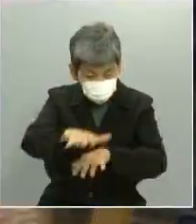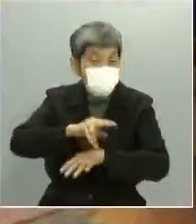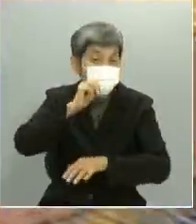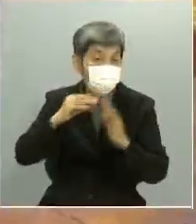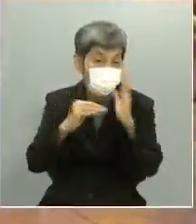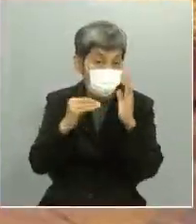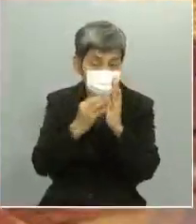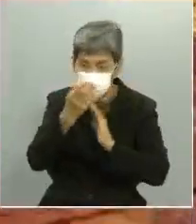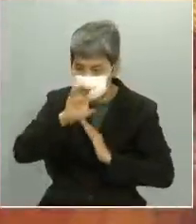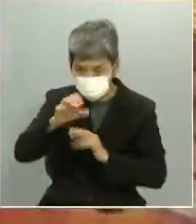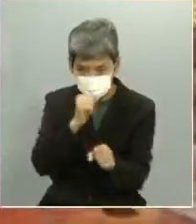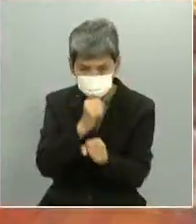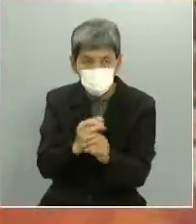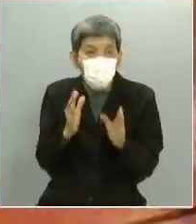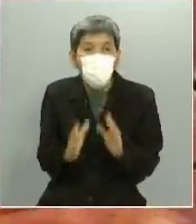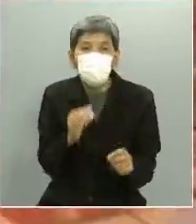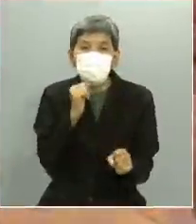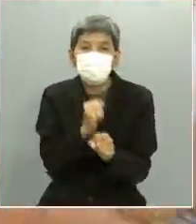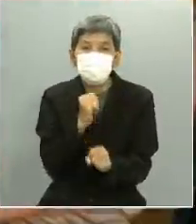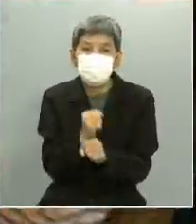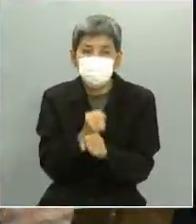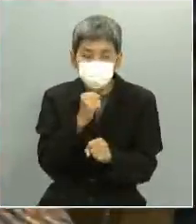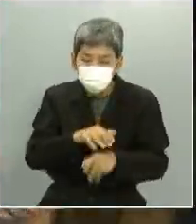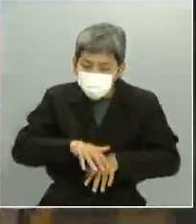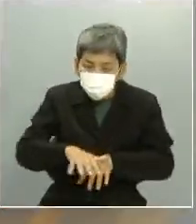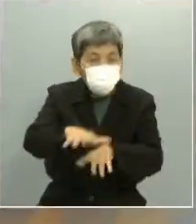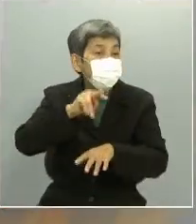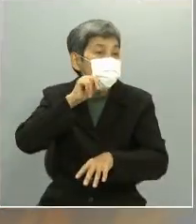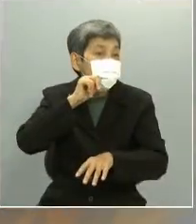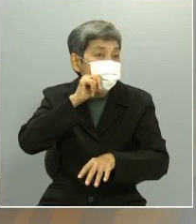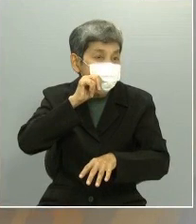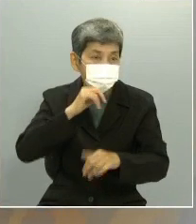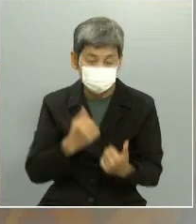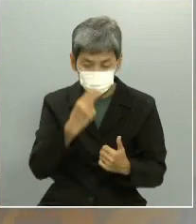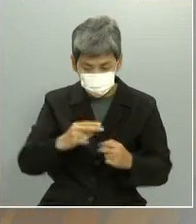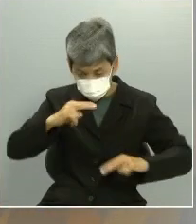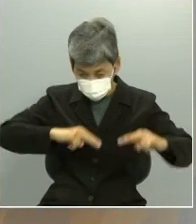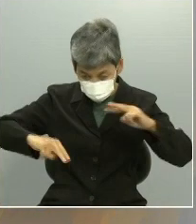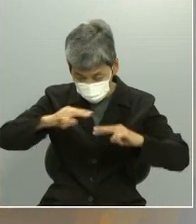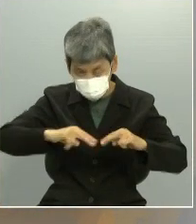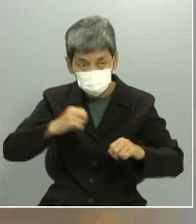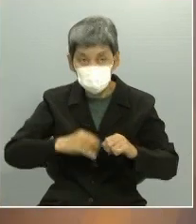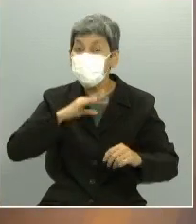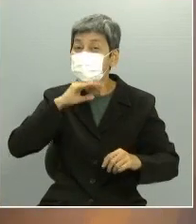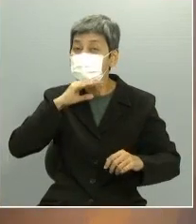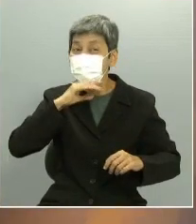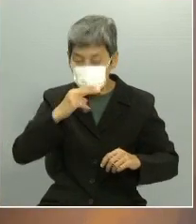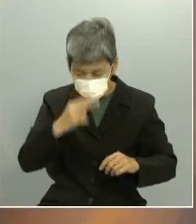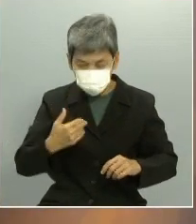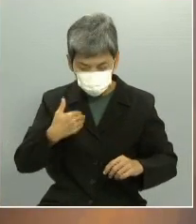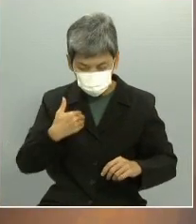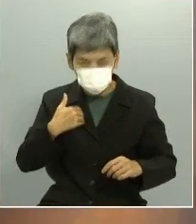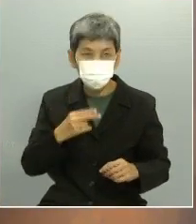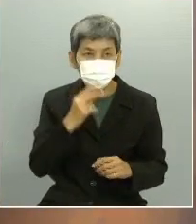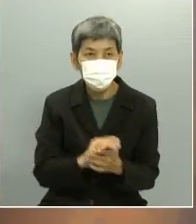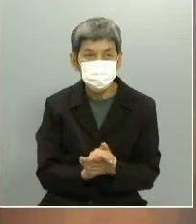พสต์คลิปการทำงานของเจ้าหน้าที่กองระบบท่อระบายน้ำขณะกำลังตรวจสอบและล้างทำความสะอาดท่อและบ่อสูบน้ำ